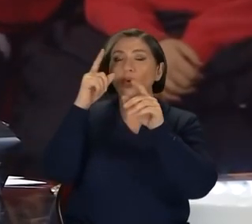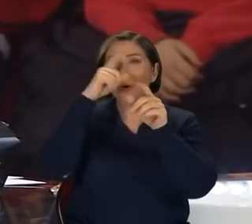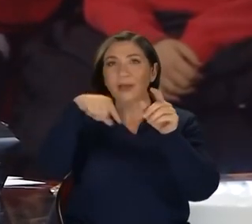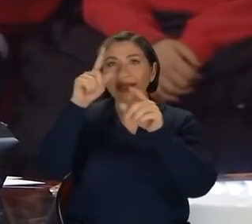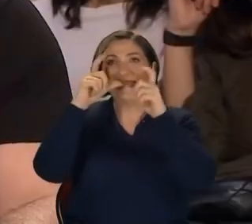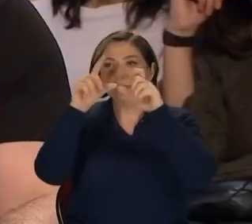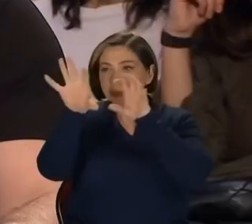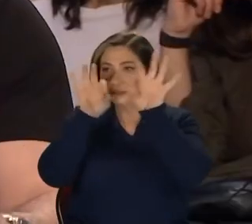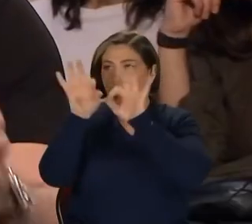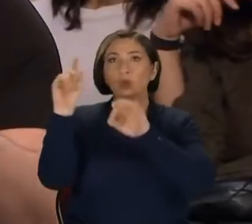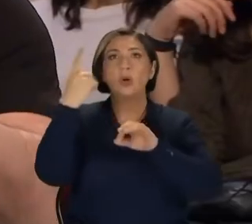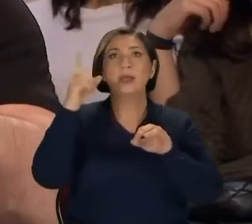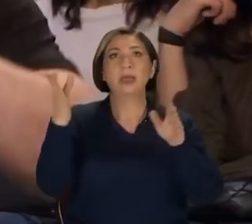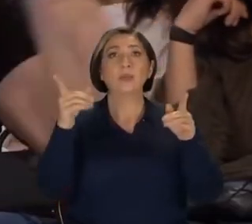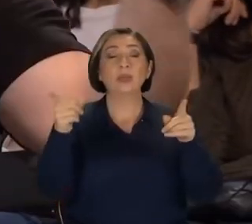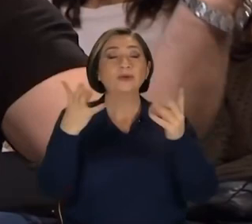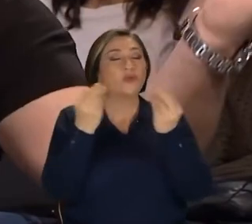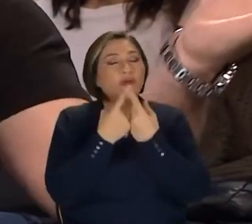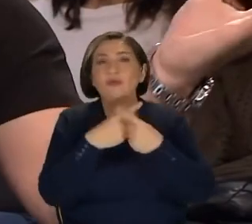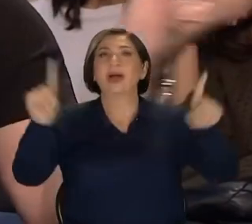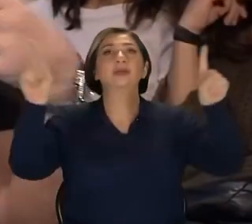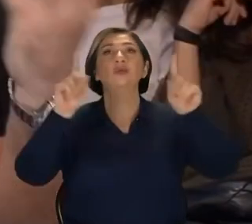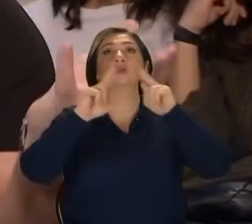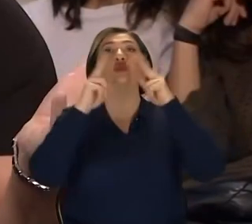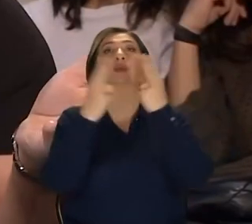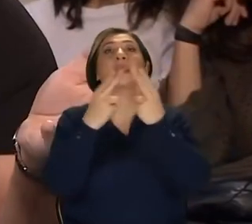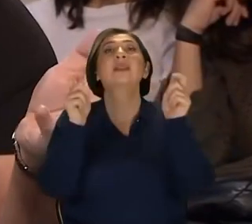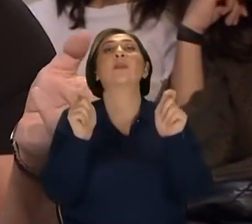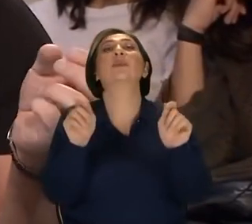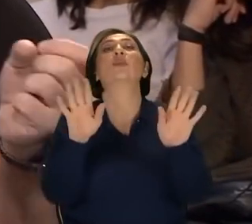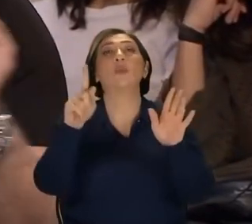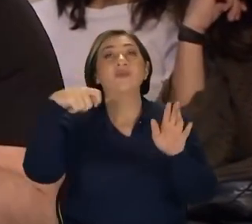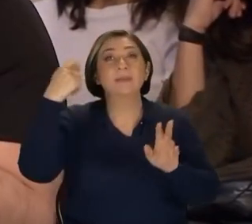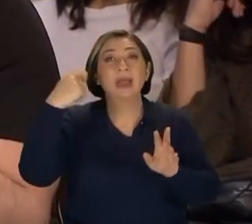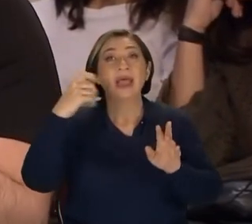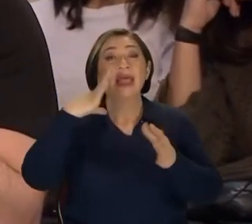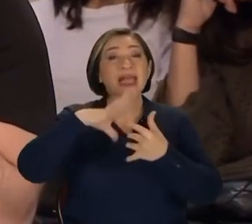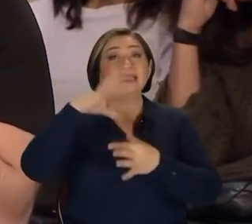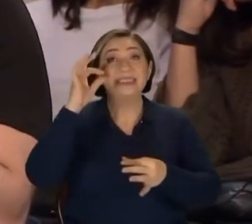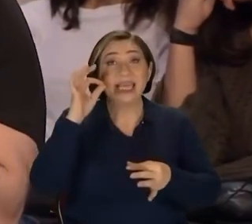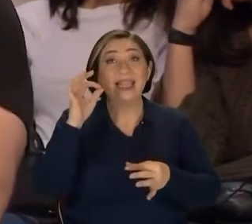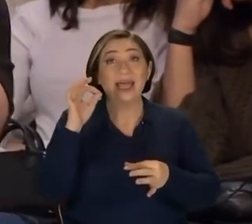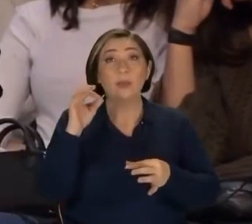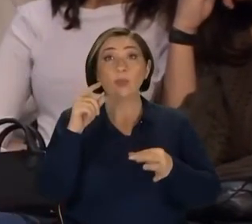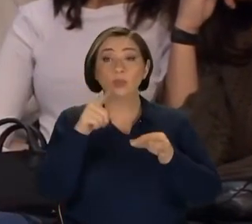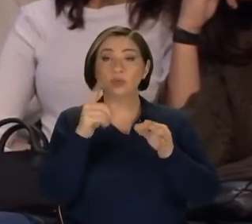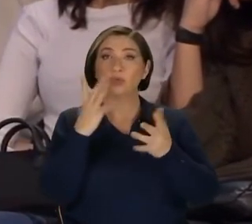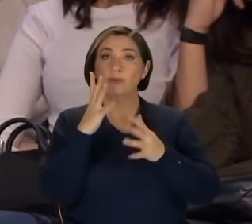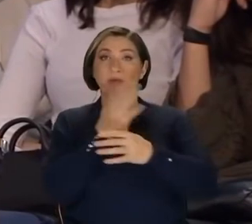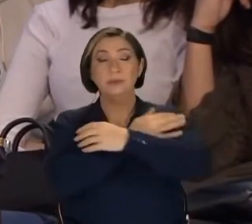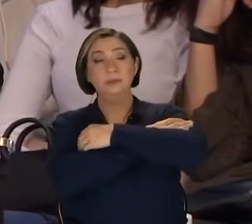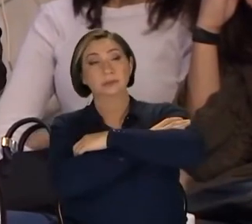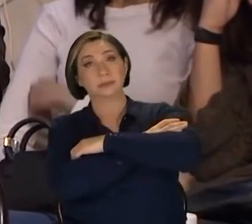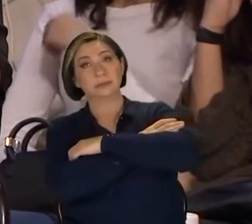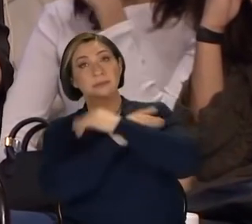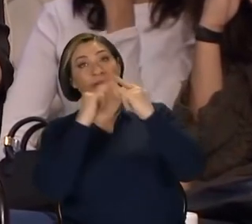Yani bunlar böyle bambaşka dünyalarda üretilmiyor bu filmler. İnsanlar bunlar böyle tuhaf tuhaf